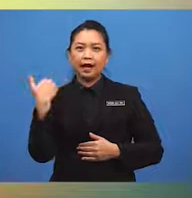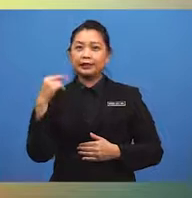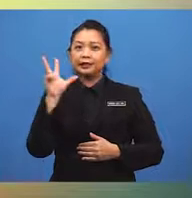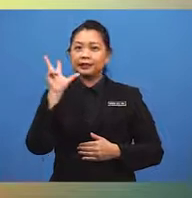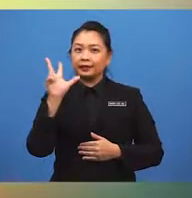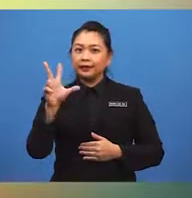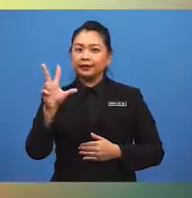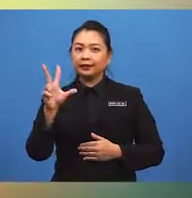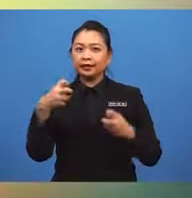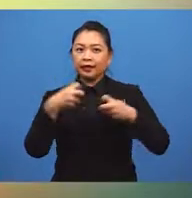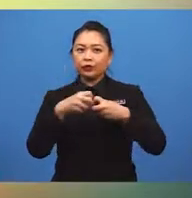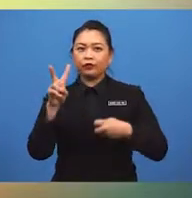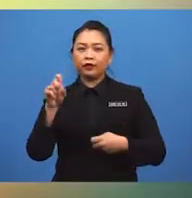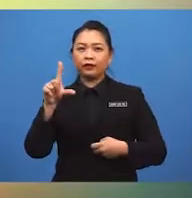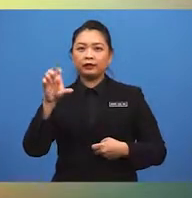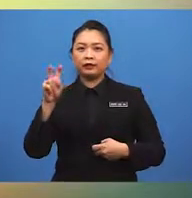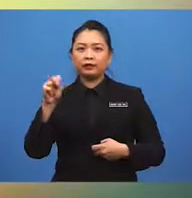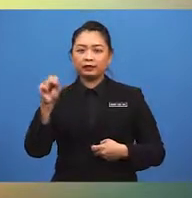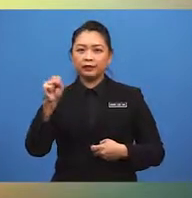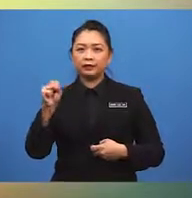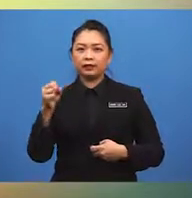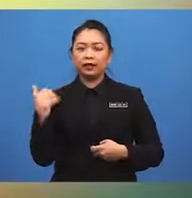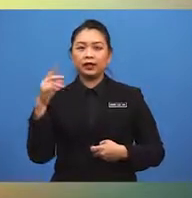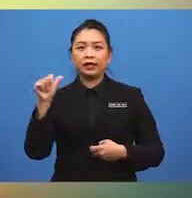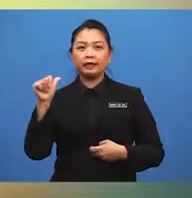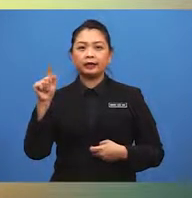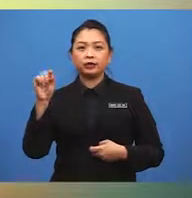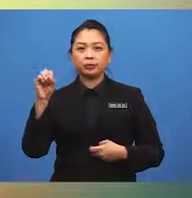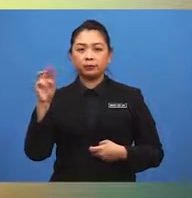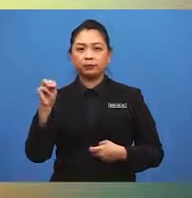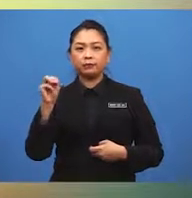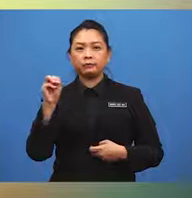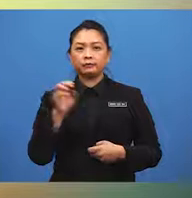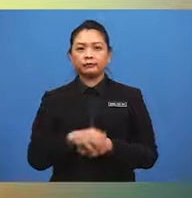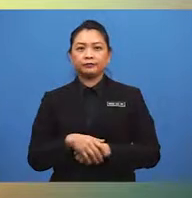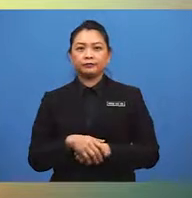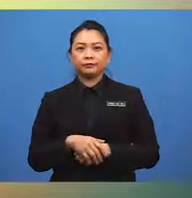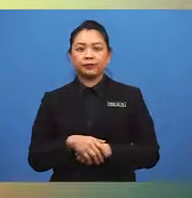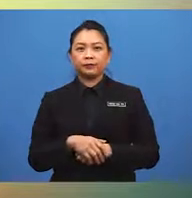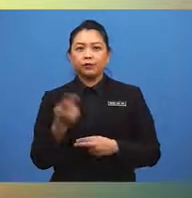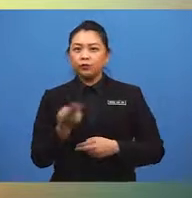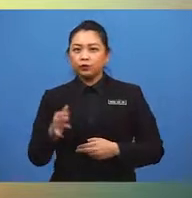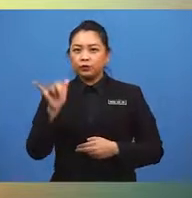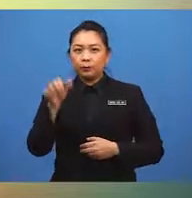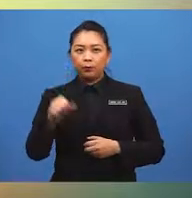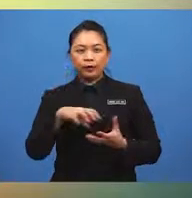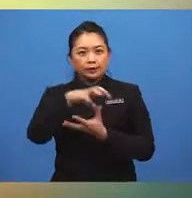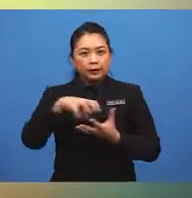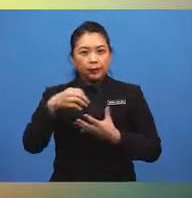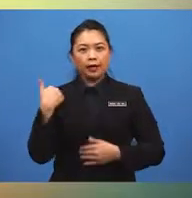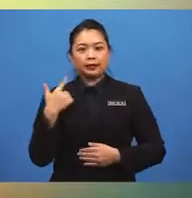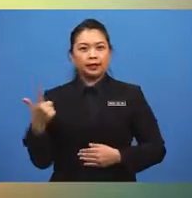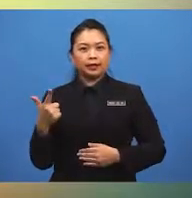elektron valen dikenali sebagai atom trivalen. Unsur yang boleh dicampurkan